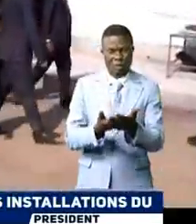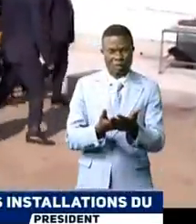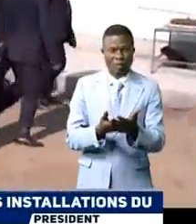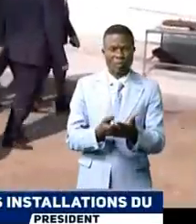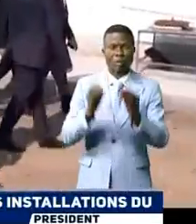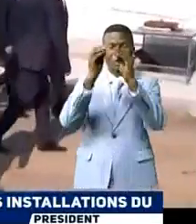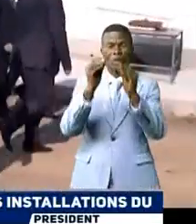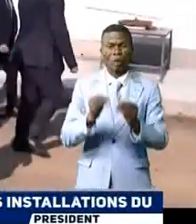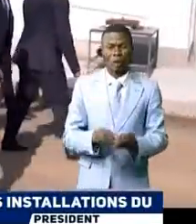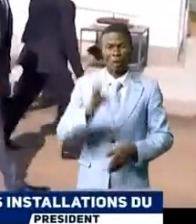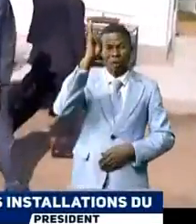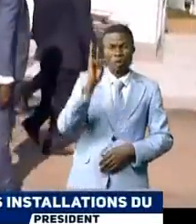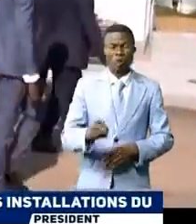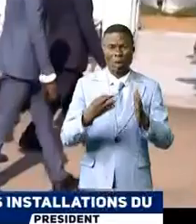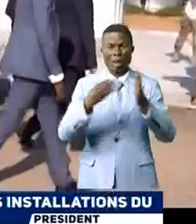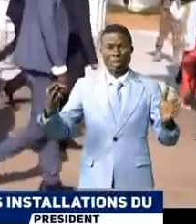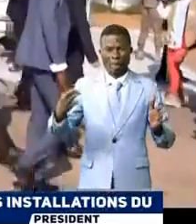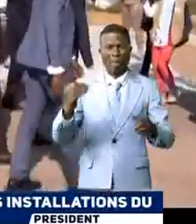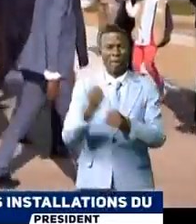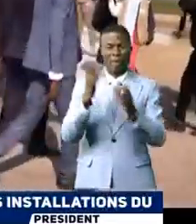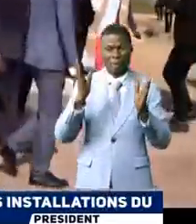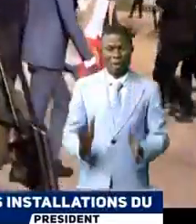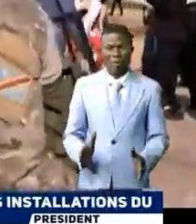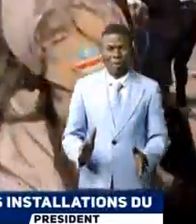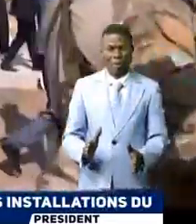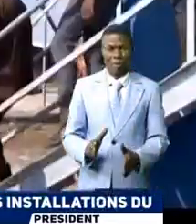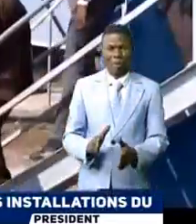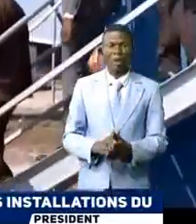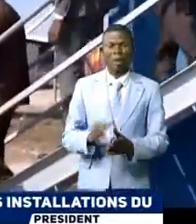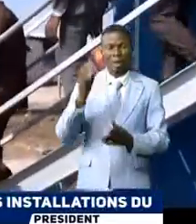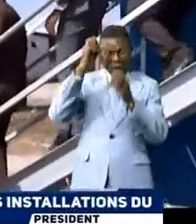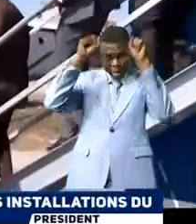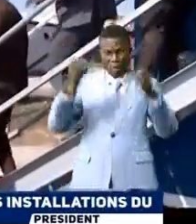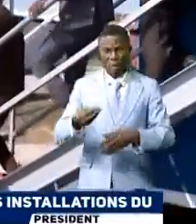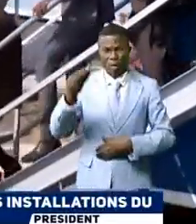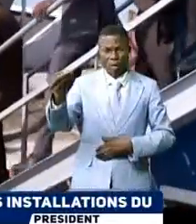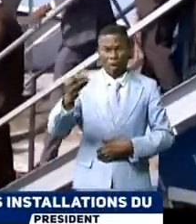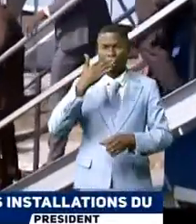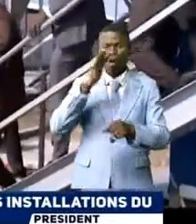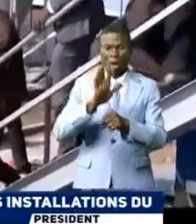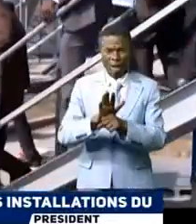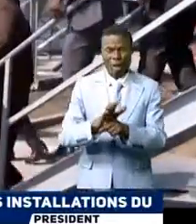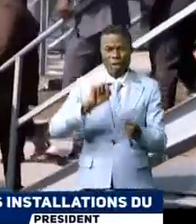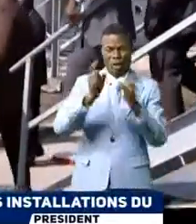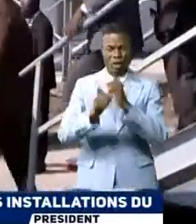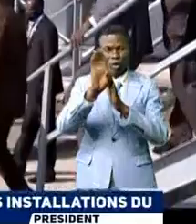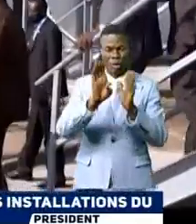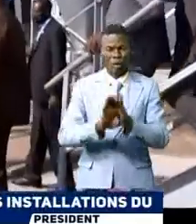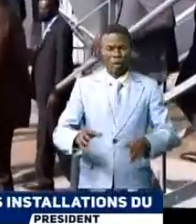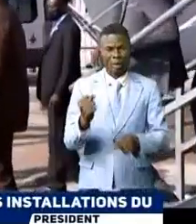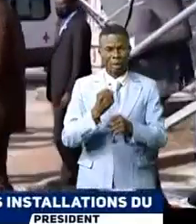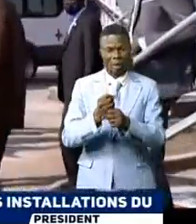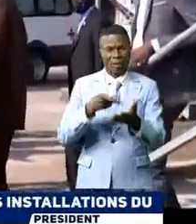sont au total 380 agents qui ont reçu du chef de l'État la promesse d'améliorer leurs